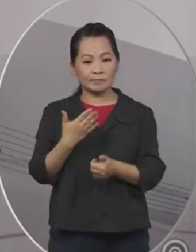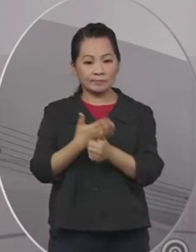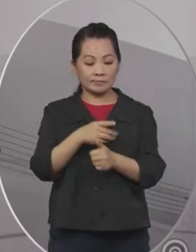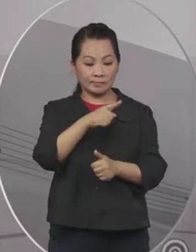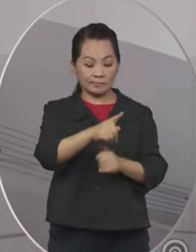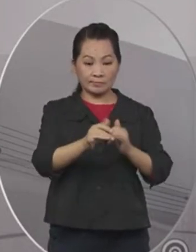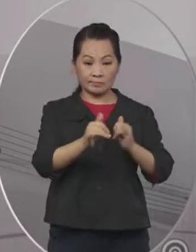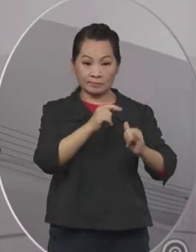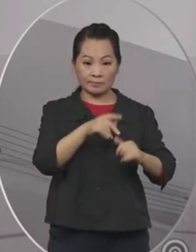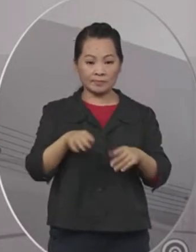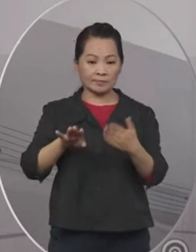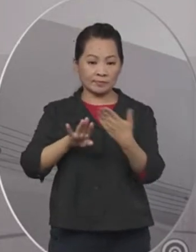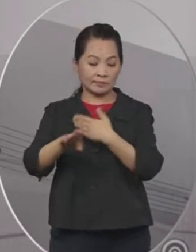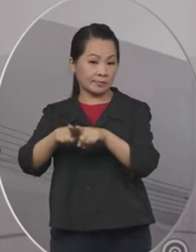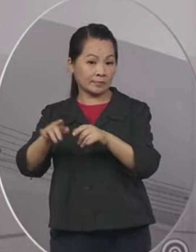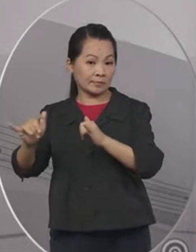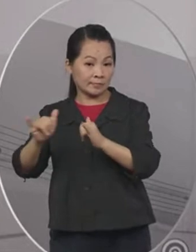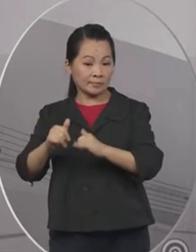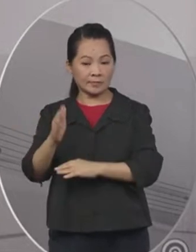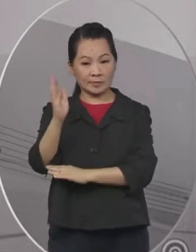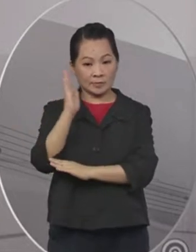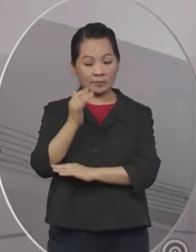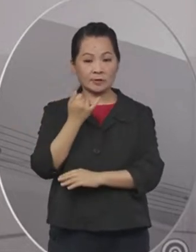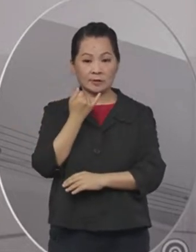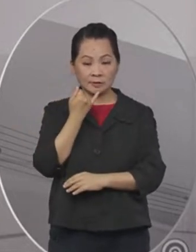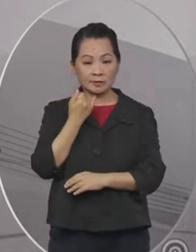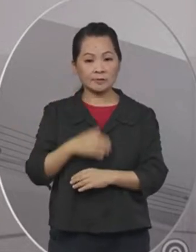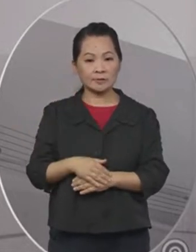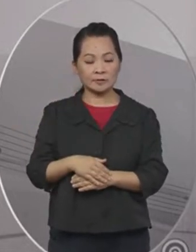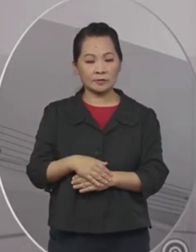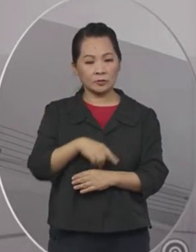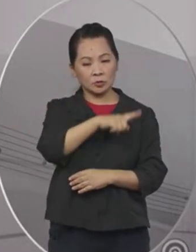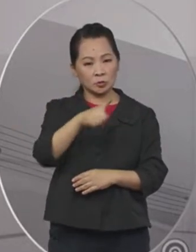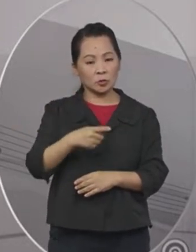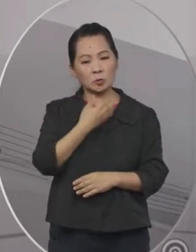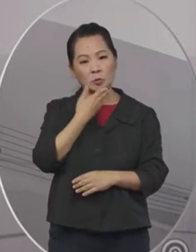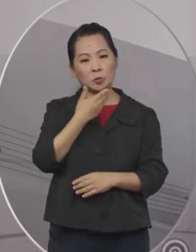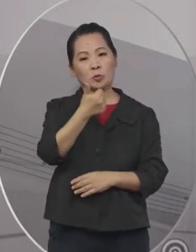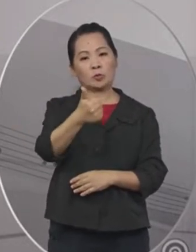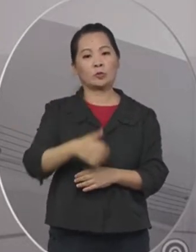民、一般民众以及政府皆可达到多赢的局面。